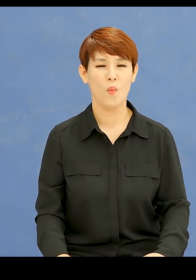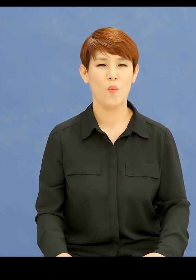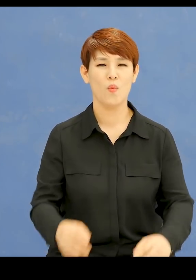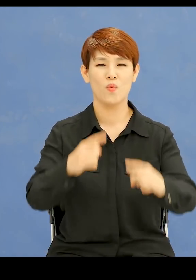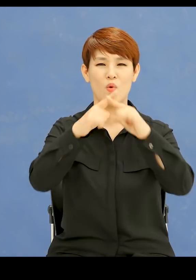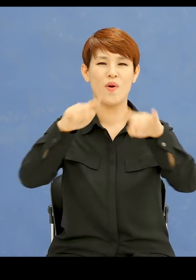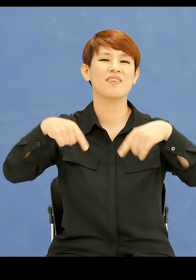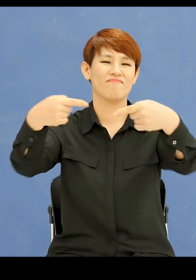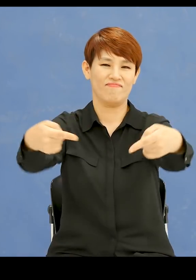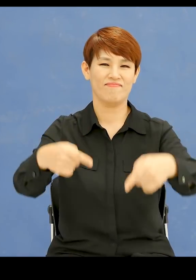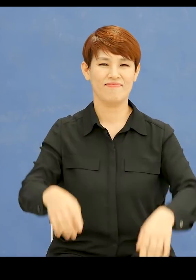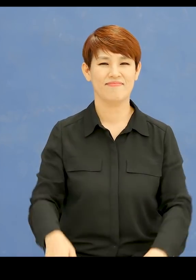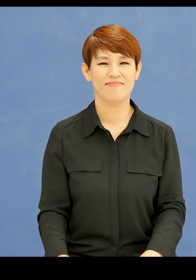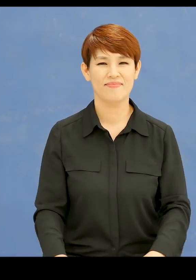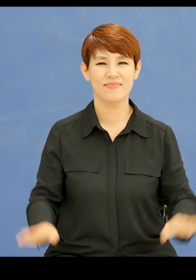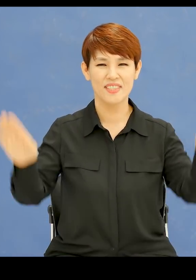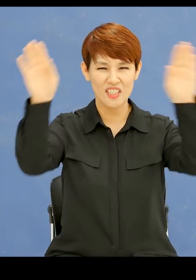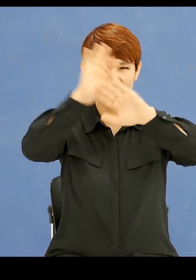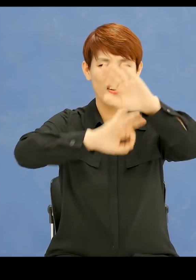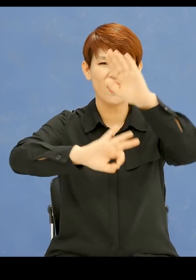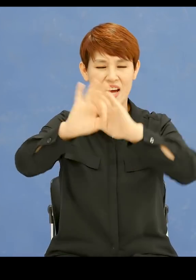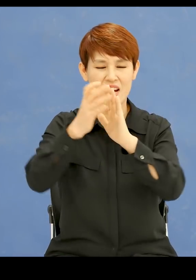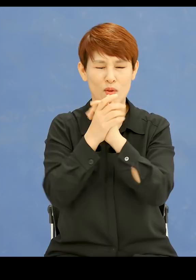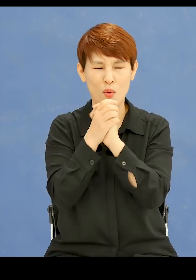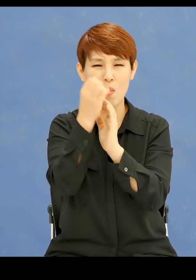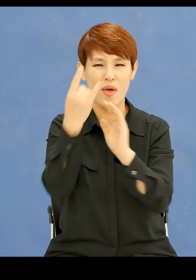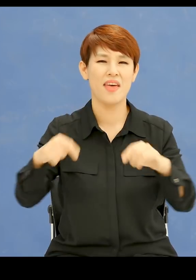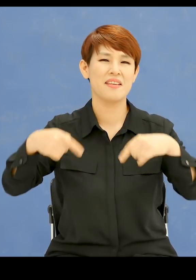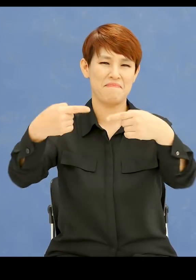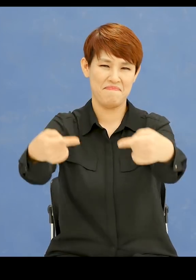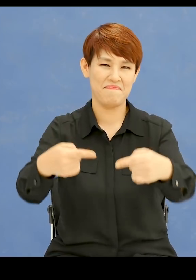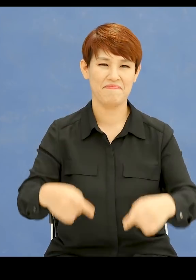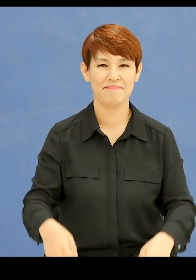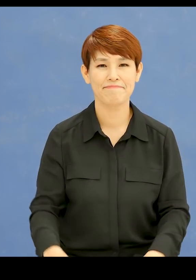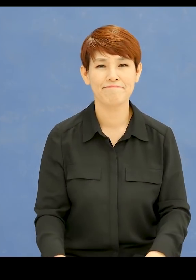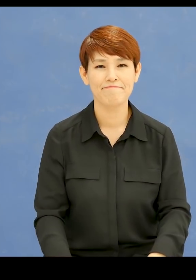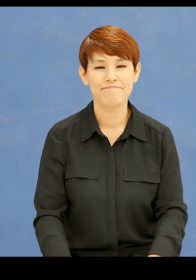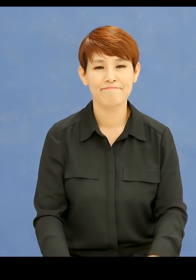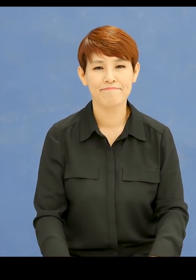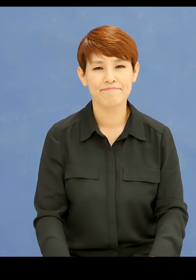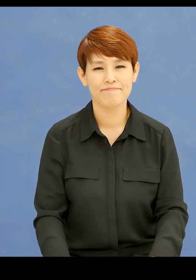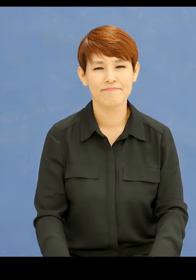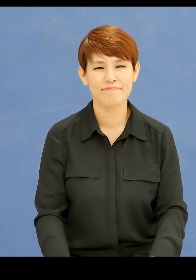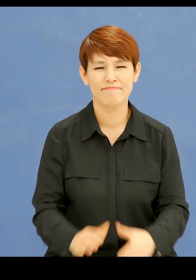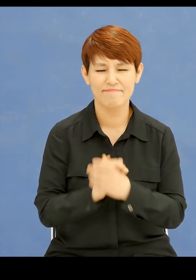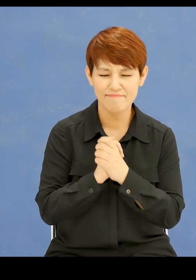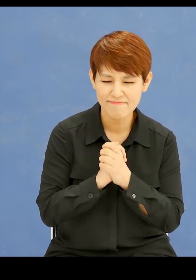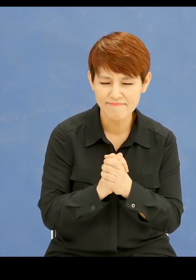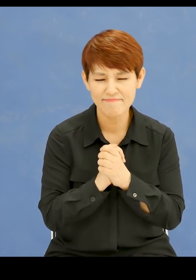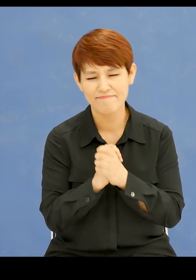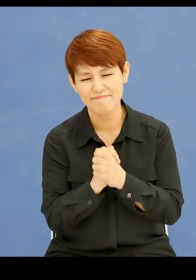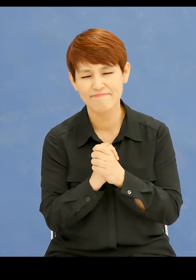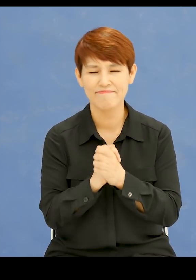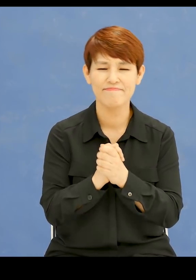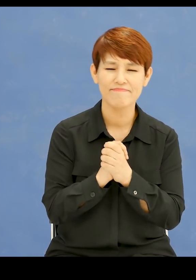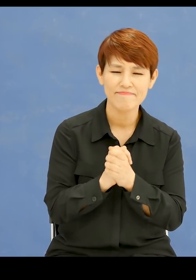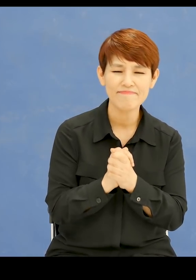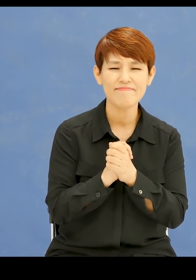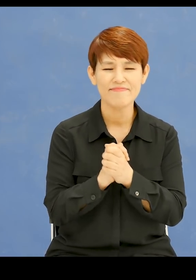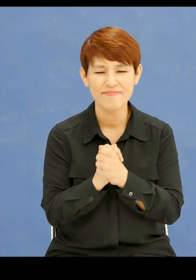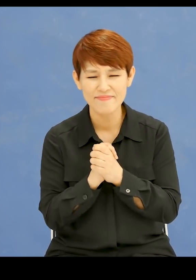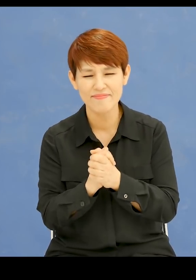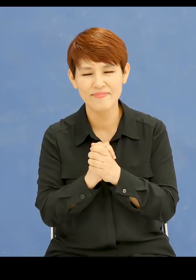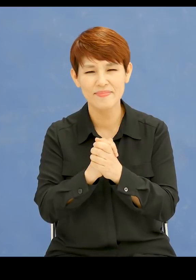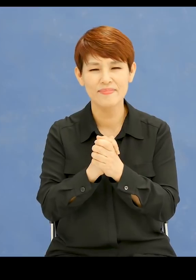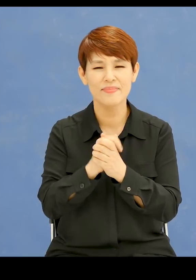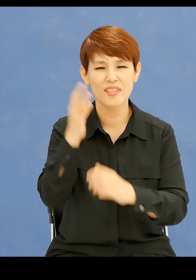거예요. 그래서 와 좋다 그러고 이제 그 기도에 참여했던 기억이 있습니다. 그래서 막 열정적으로 같이 기도하면서 막